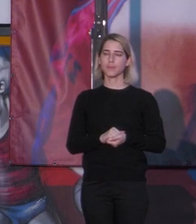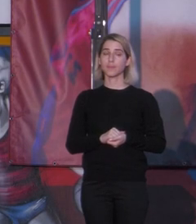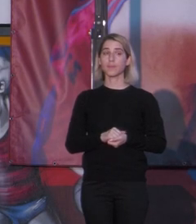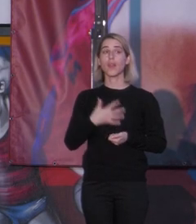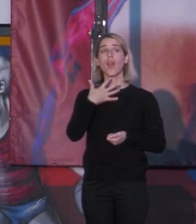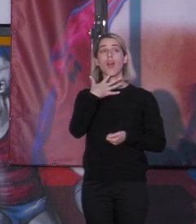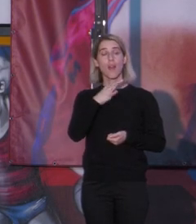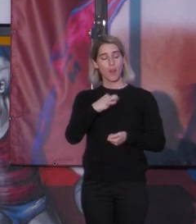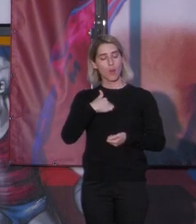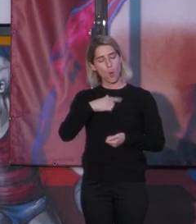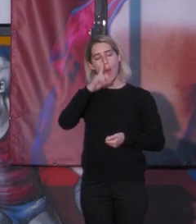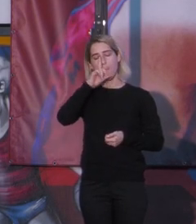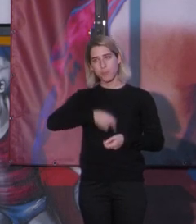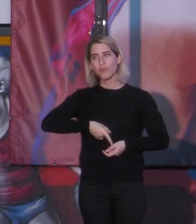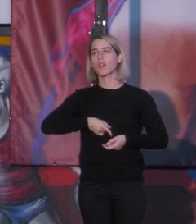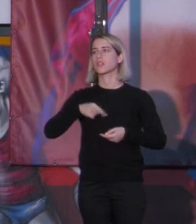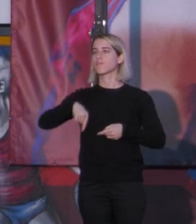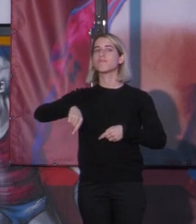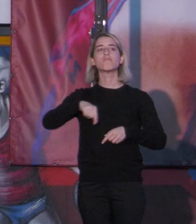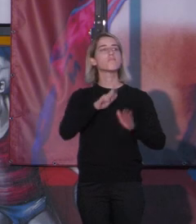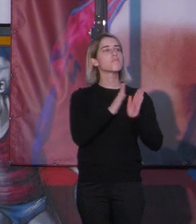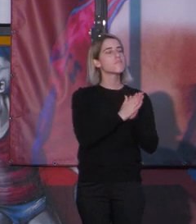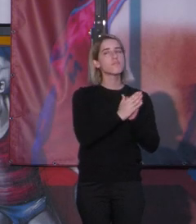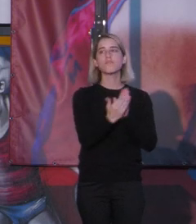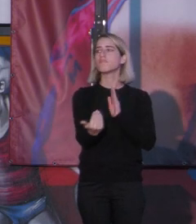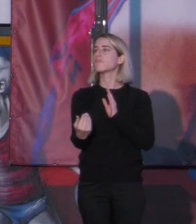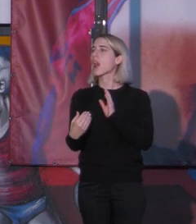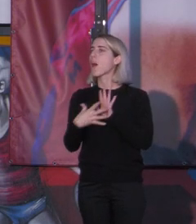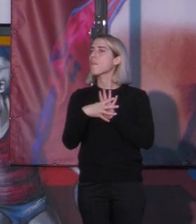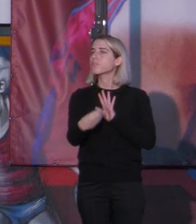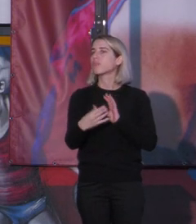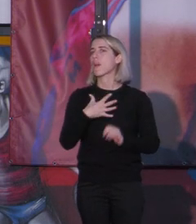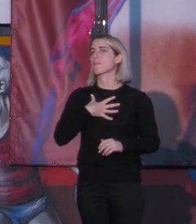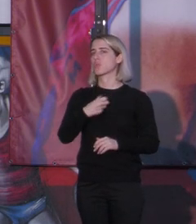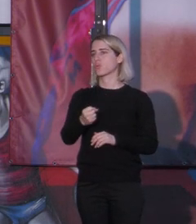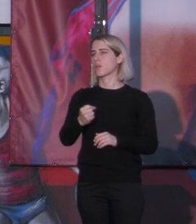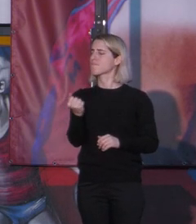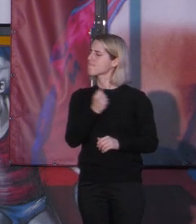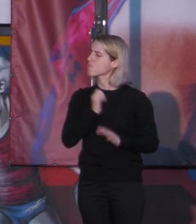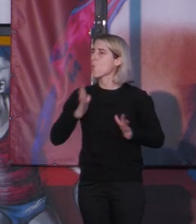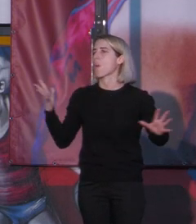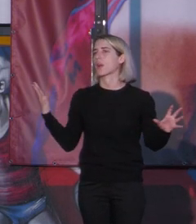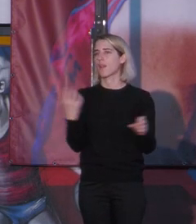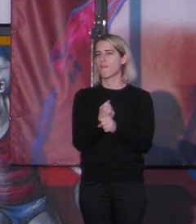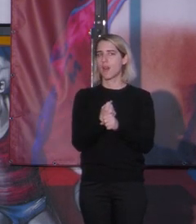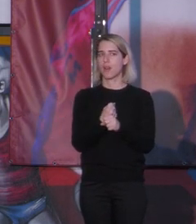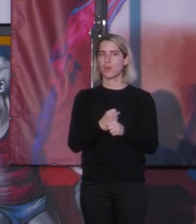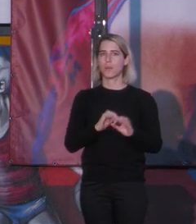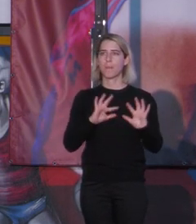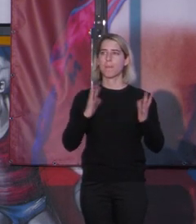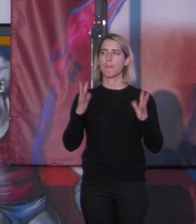Γι' αυτό και αποφάσισα να διεκδικήσω την εμπιστοσύνη των πολιτών μου, γιατί πιστεύω πως μπορώ να τα καταφέρω.